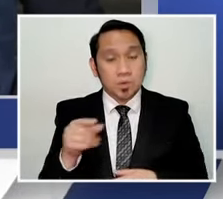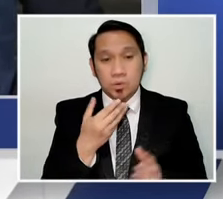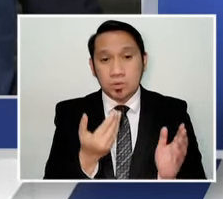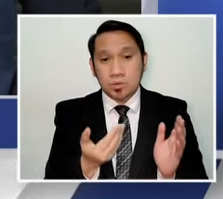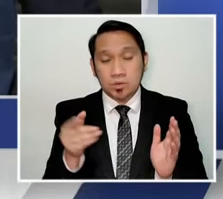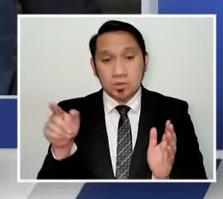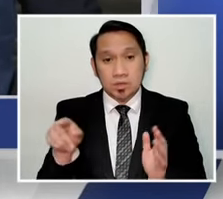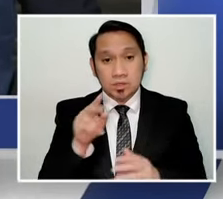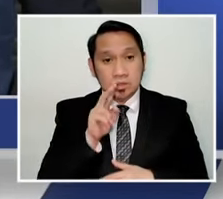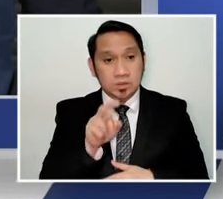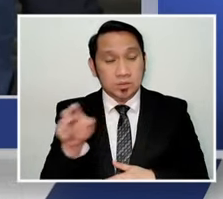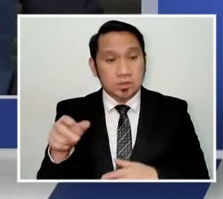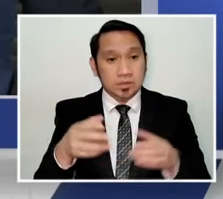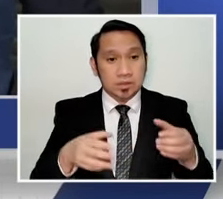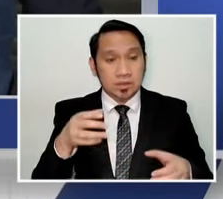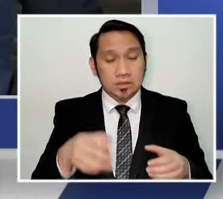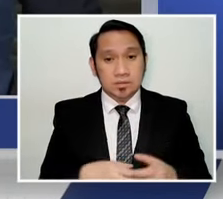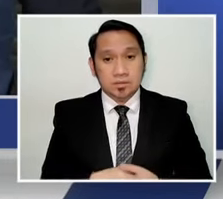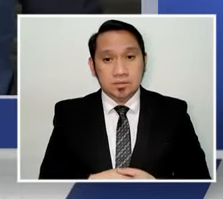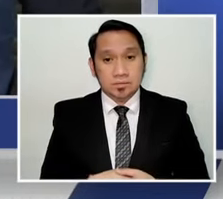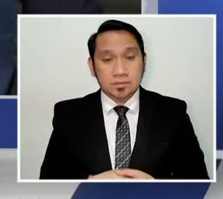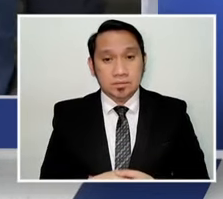kaso?